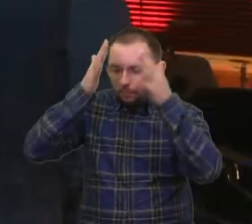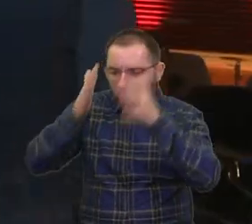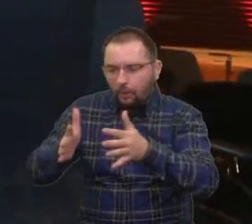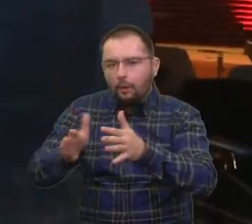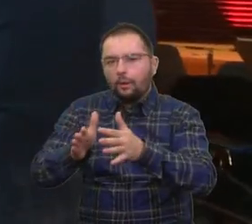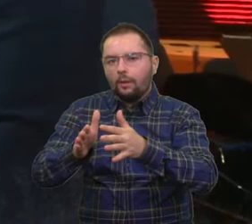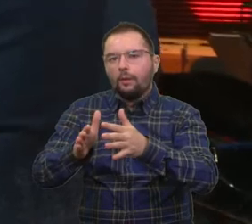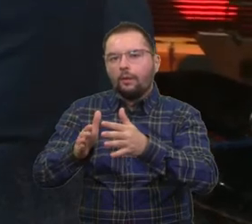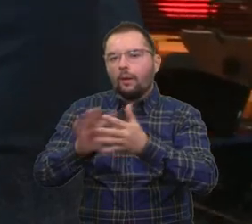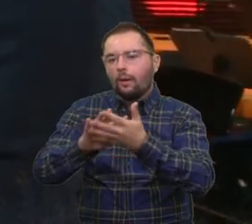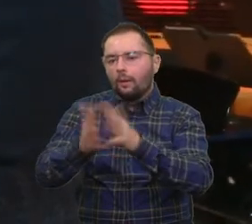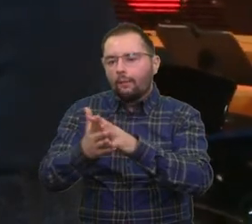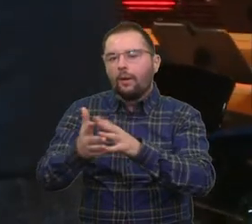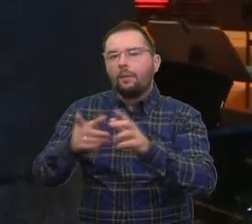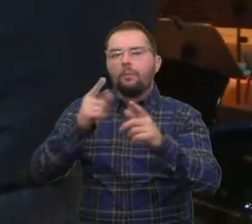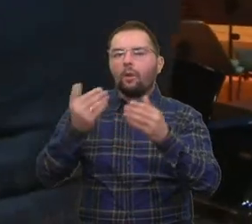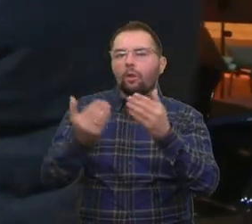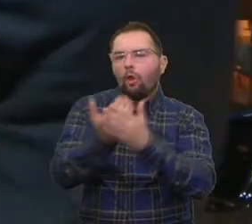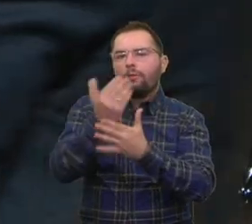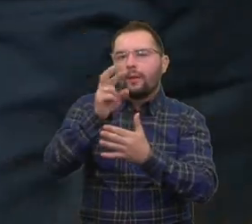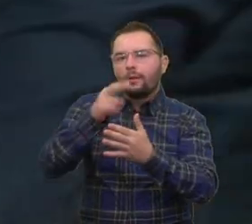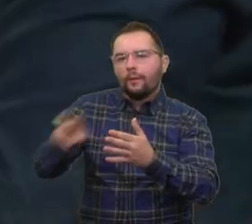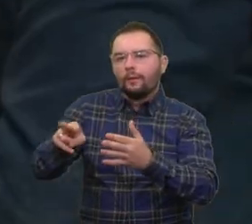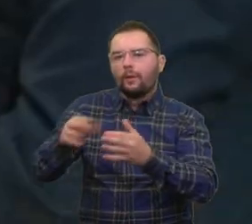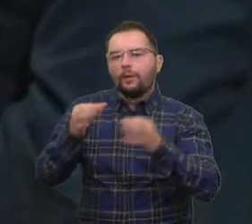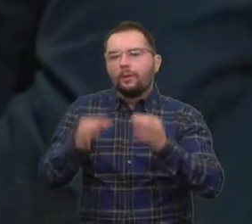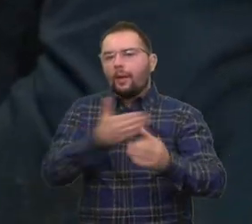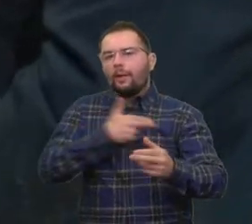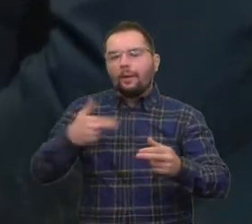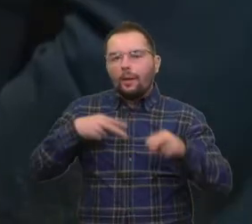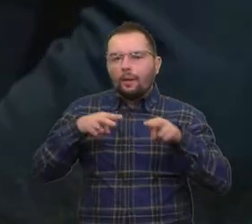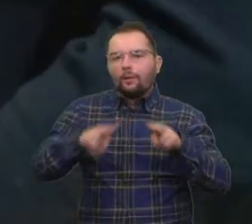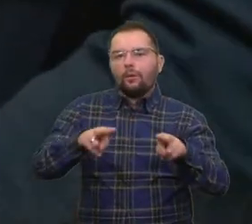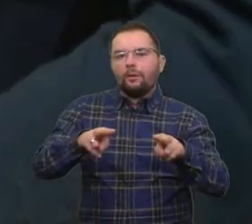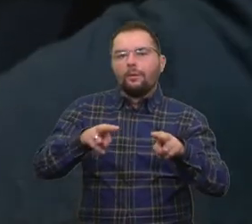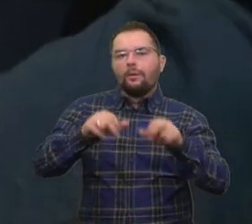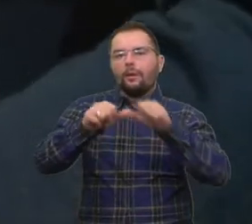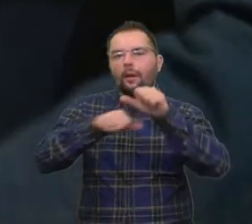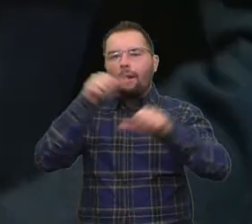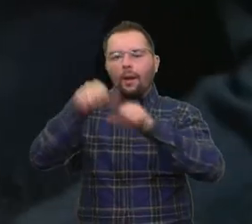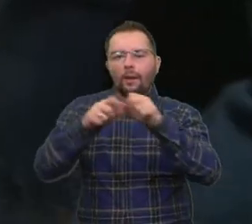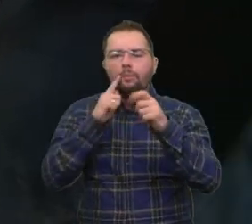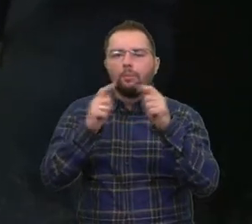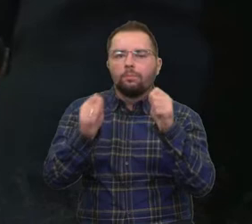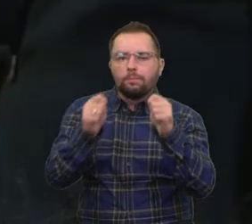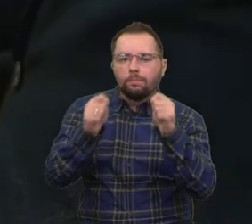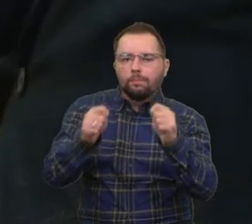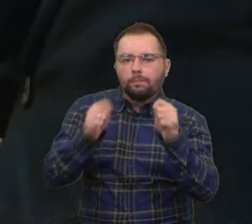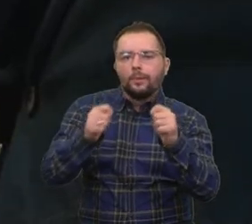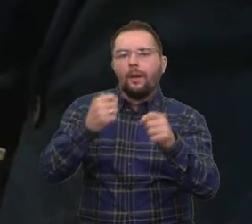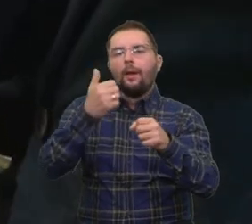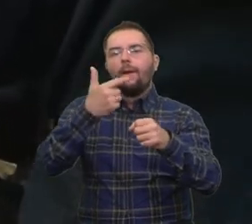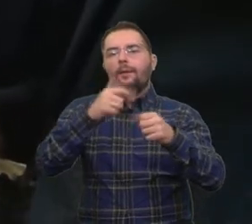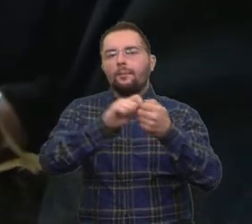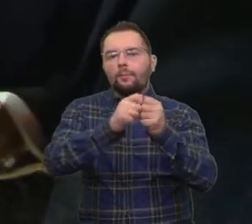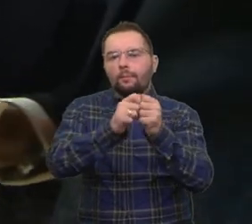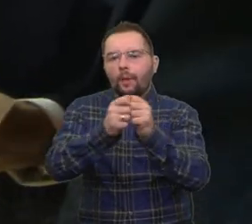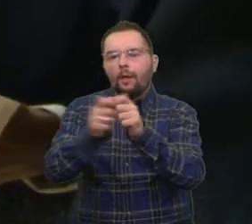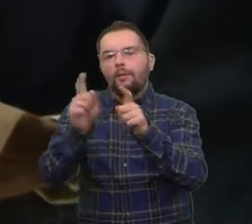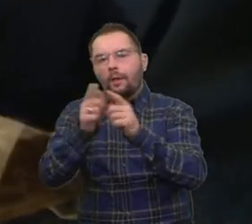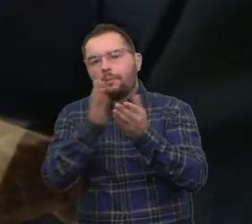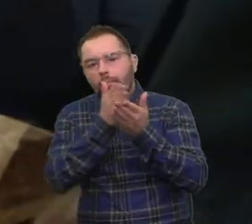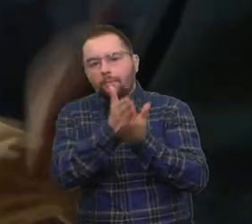nad rzeczywistością, która dziś jest naszym udziałem. Przez wszystkie te lata kibicowali zmianom, które zachodzą,